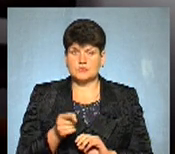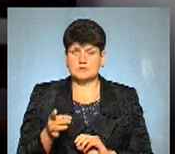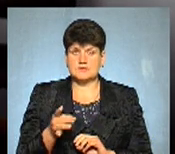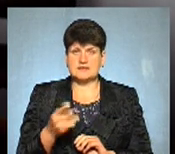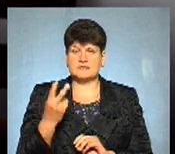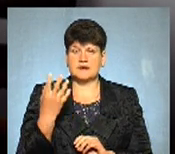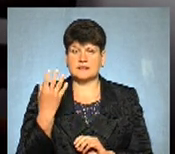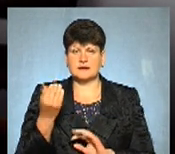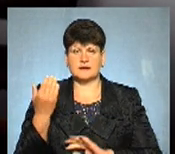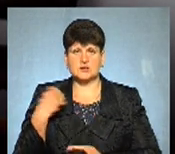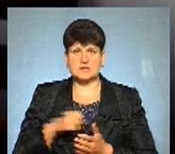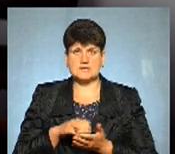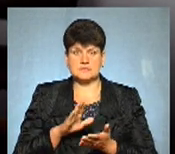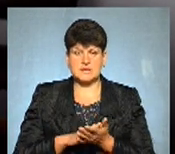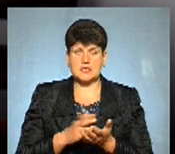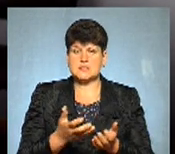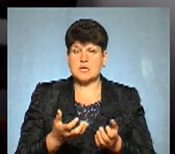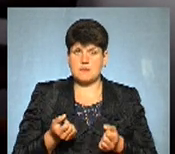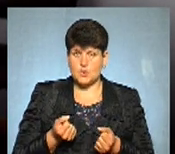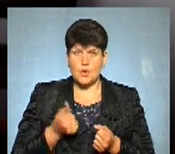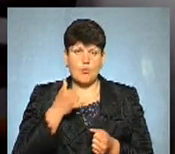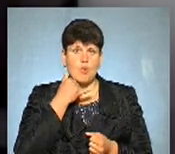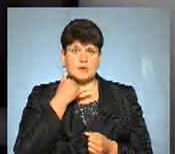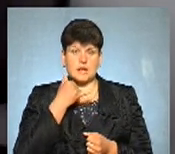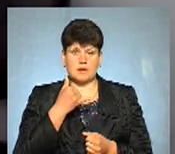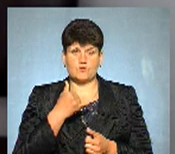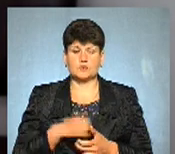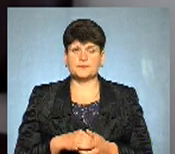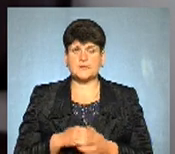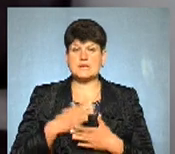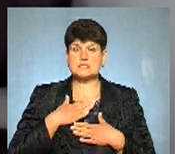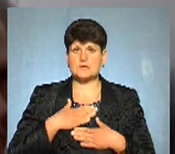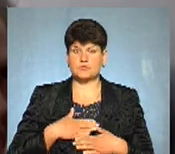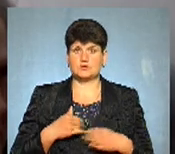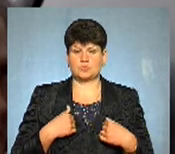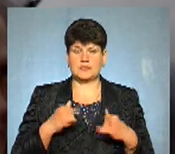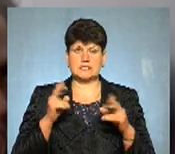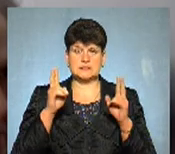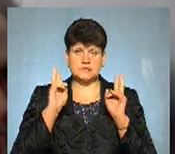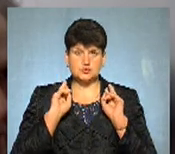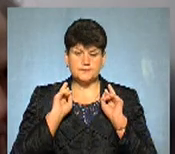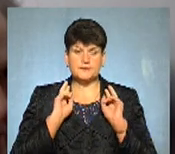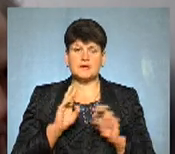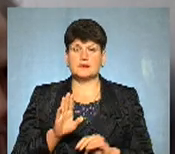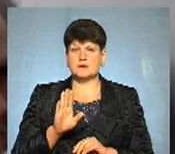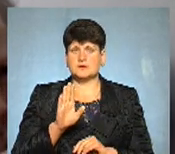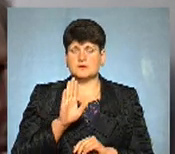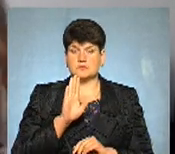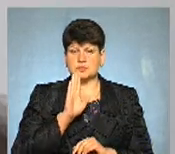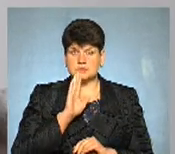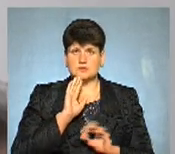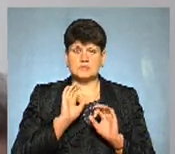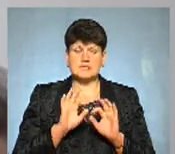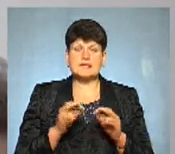дні записалась на прийом по телефону і задоволена, що мене стрижуть. Перукарка Надія Решетуха розповіла